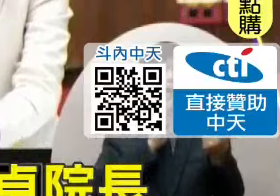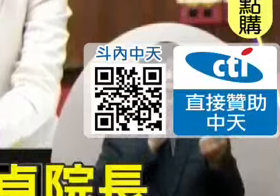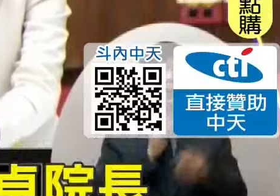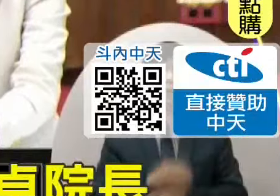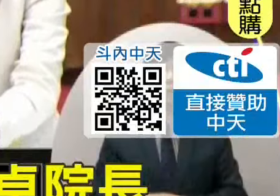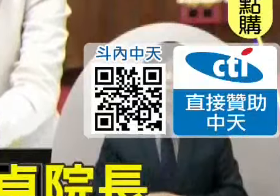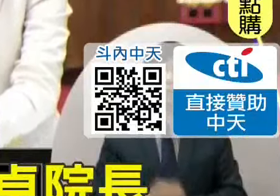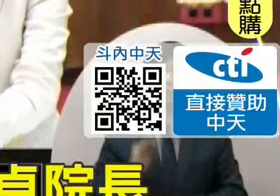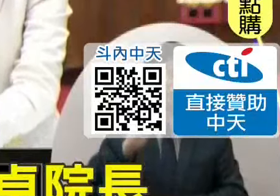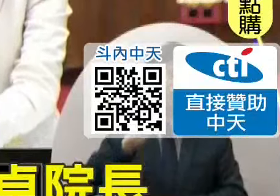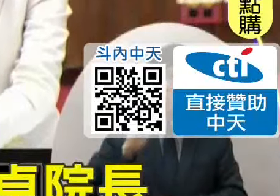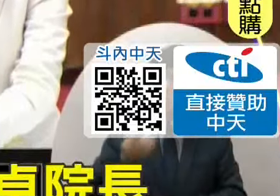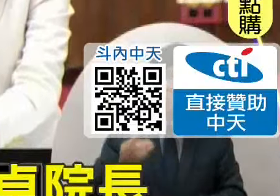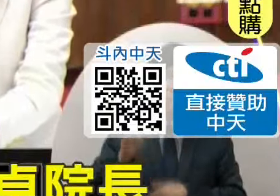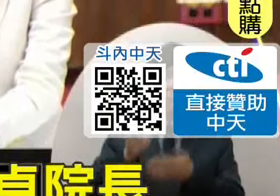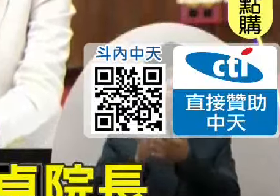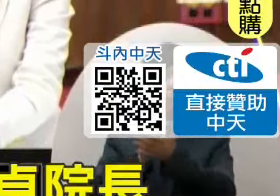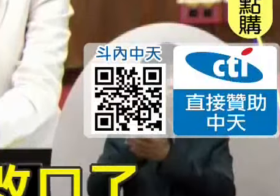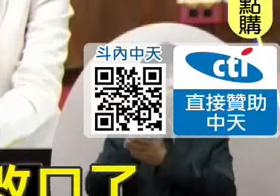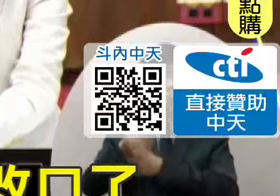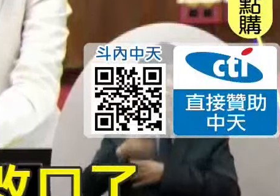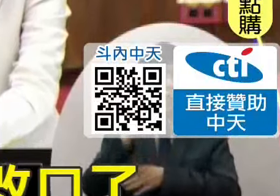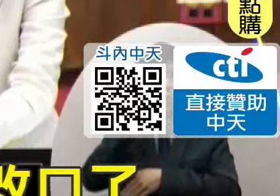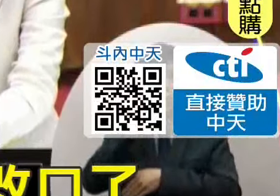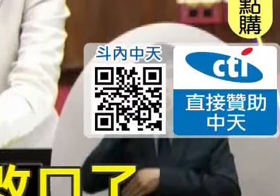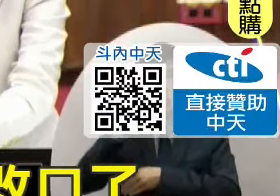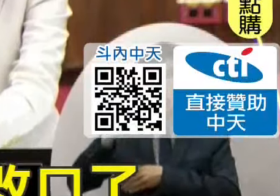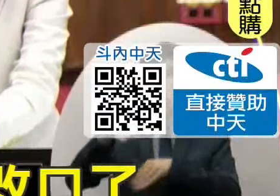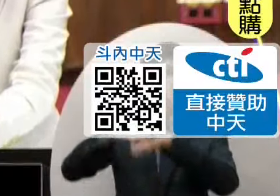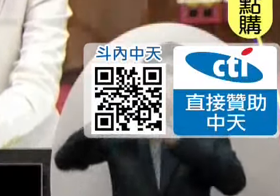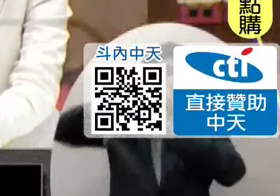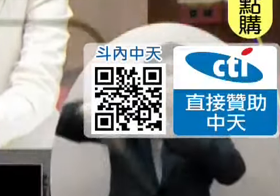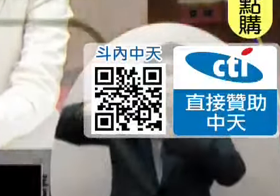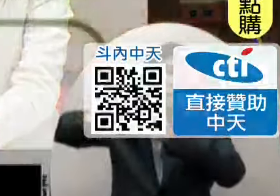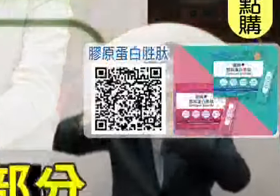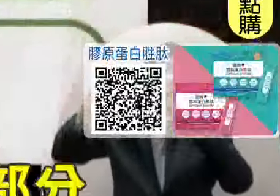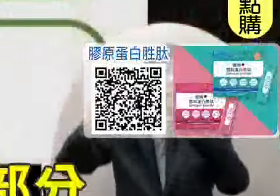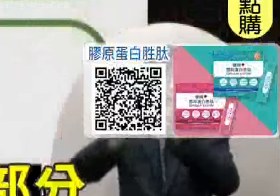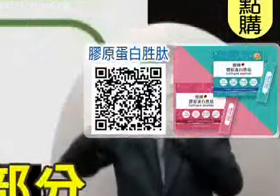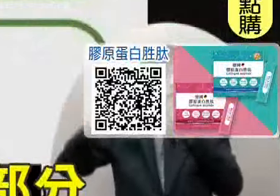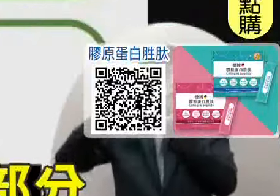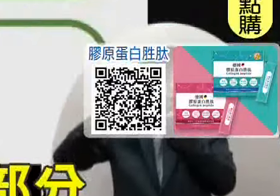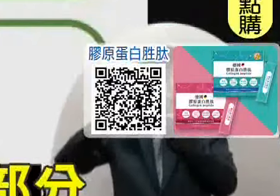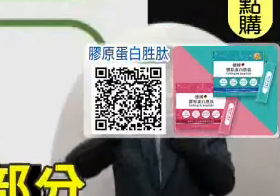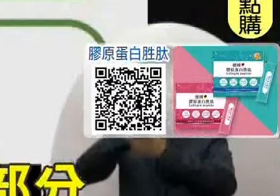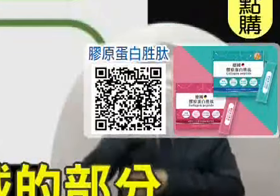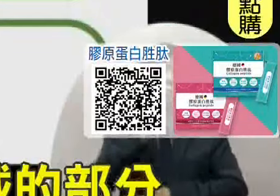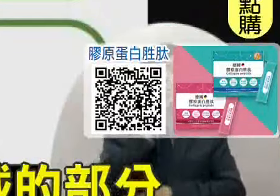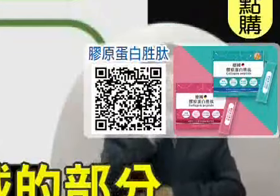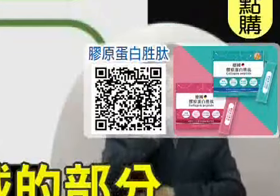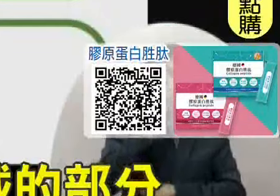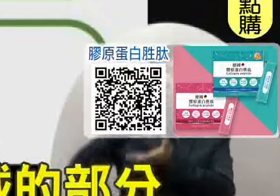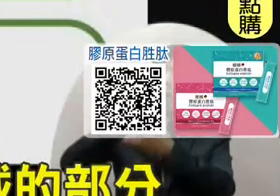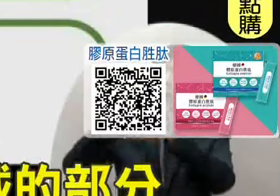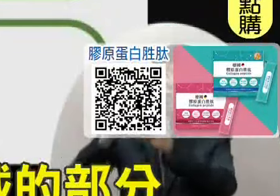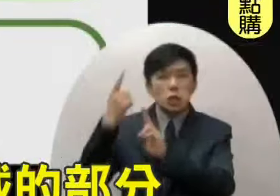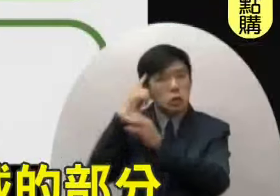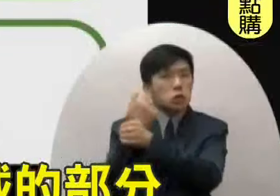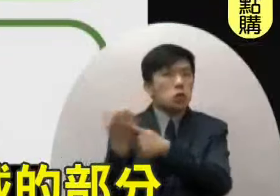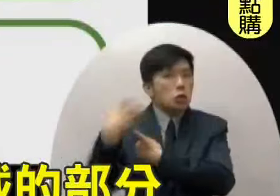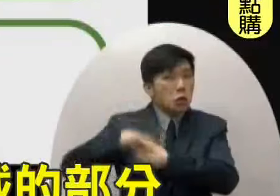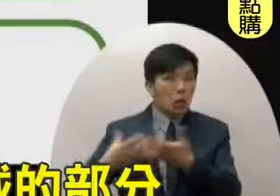呢，你到了后来跟了这个卓院长吃了一顿饭之后，就赶快改口了。所以我们现在核电是我们没有考虑的一部分，没有考虑放在我们这个